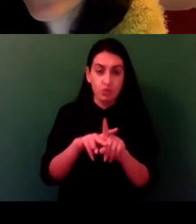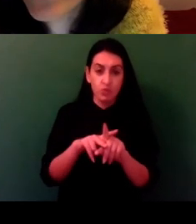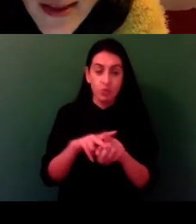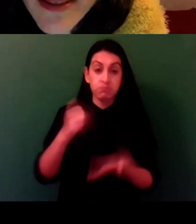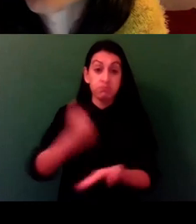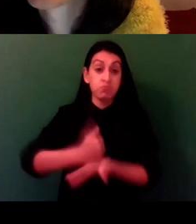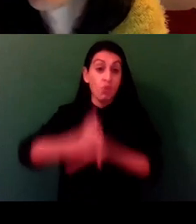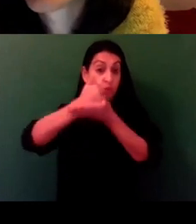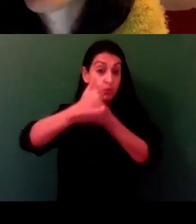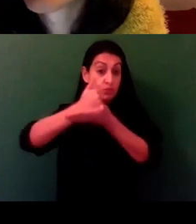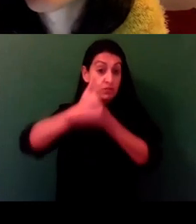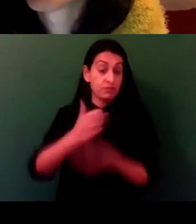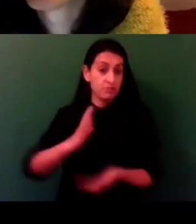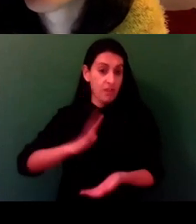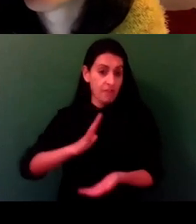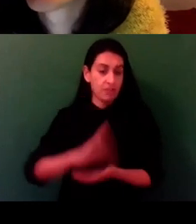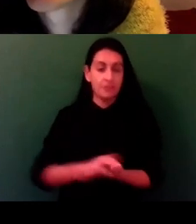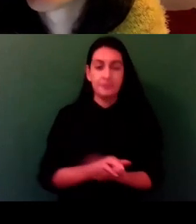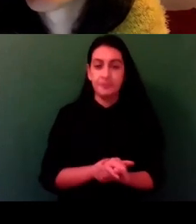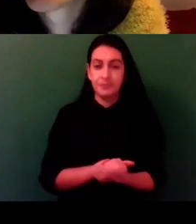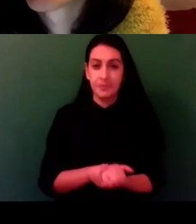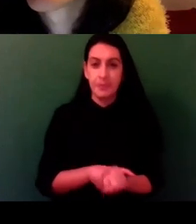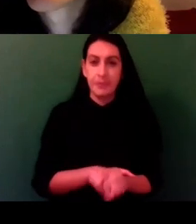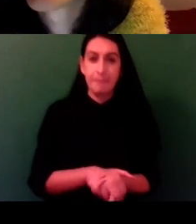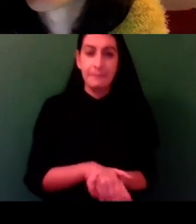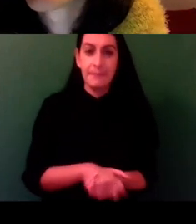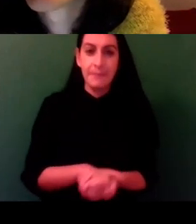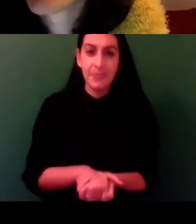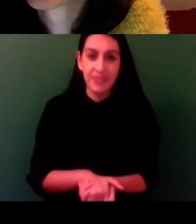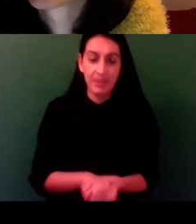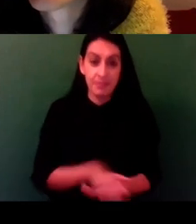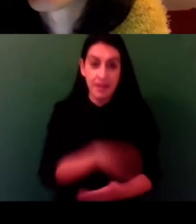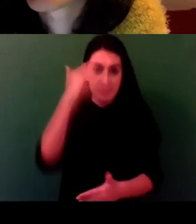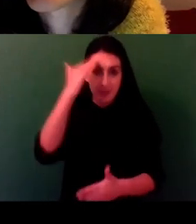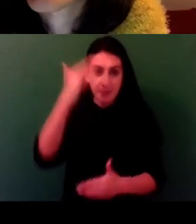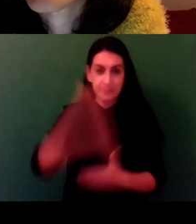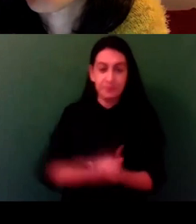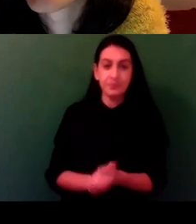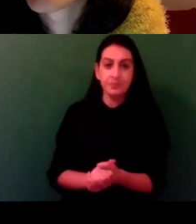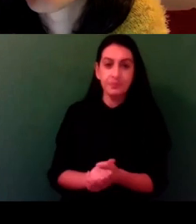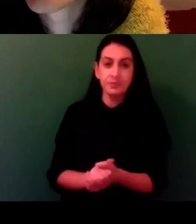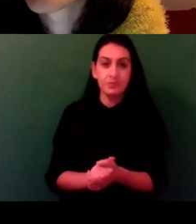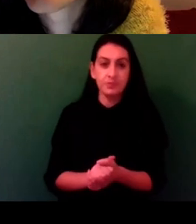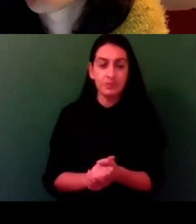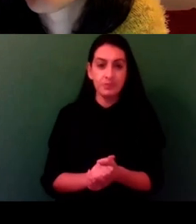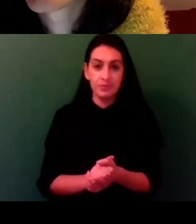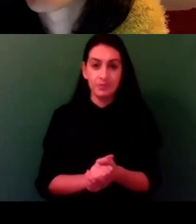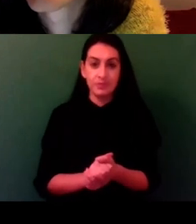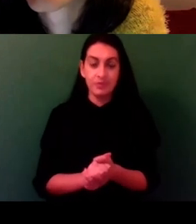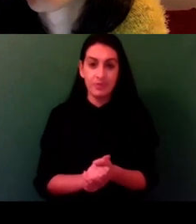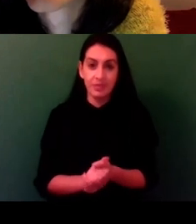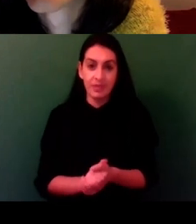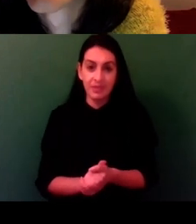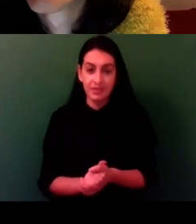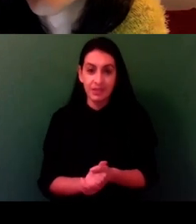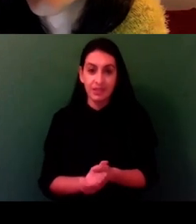olarak diyebiliriz kısaca herhalde. Buyurun. Peki hocam, selam. Çok bana söyleyecek bir şey kalmadı gibi